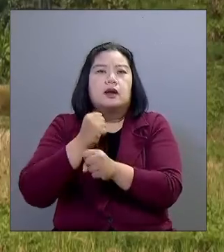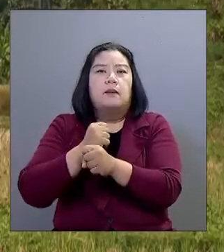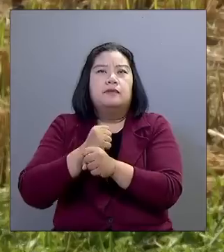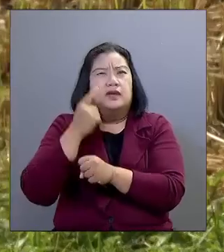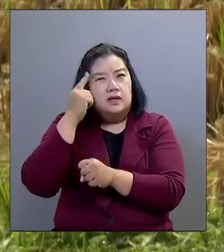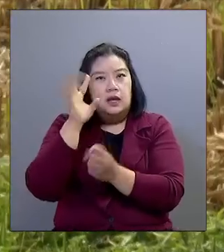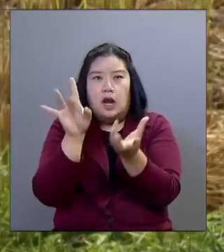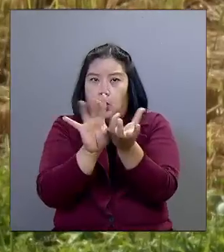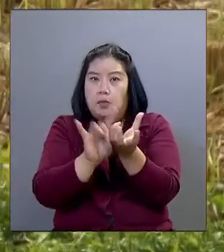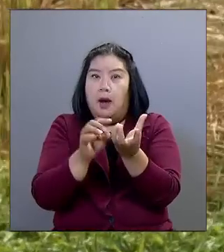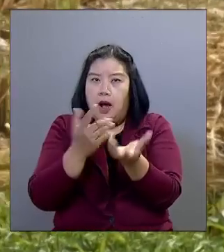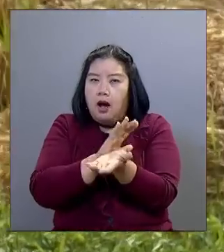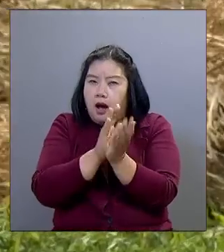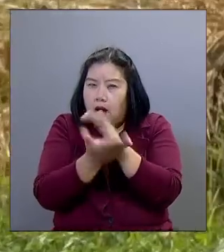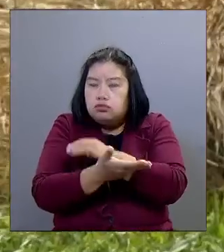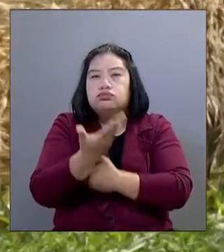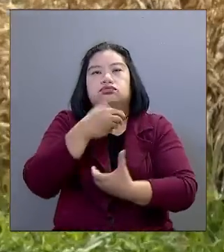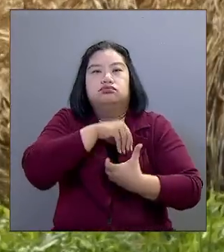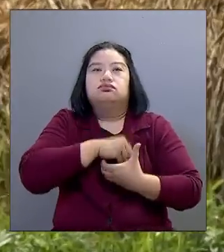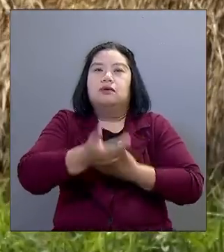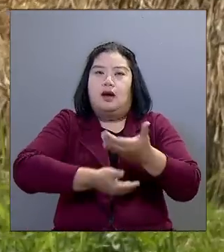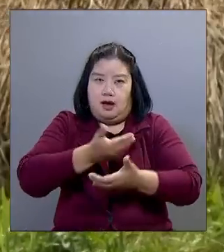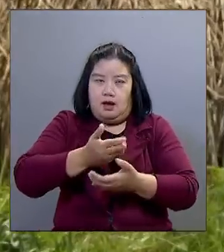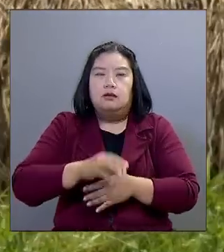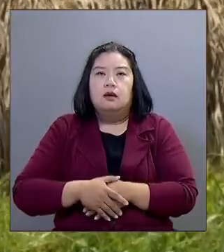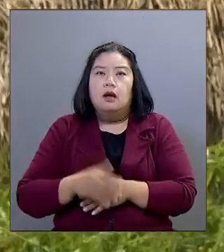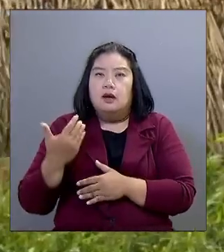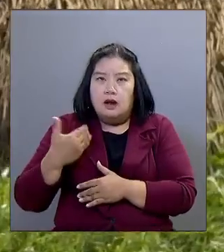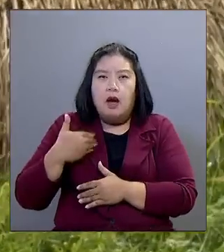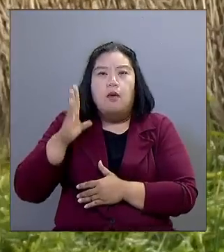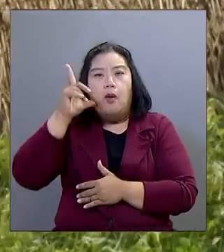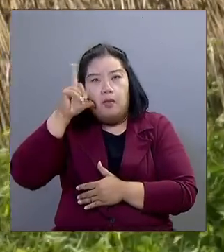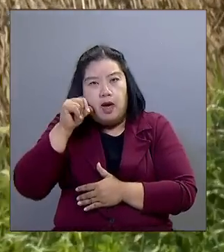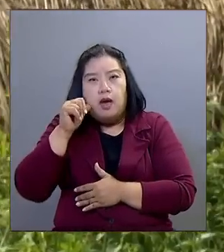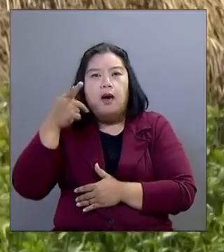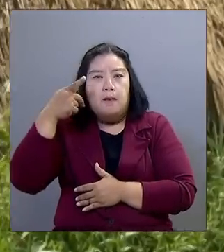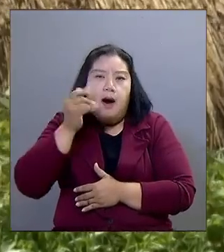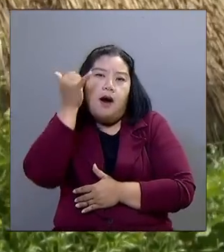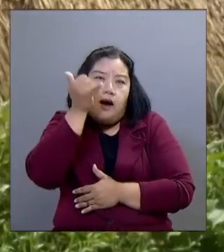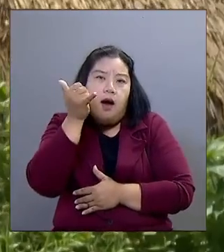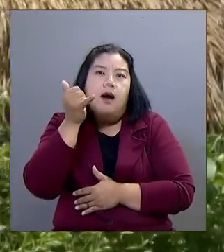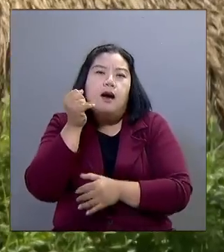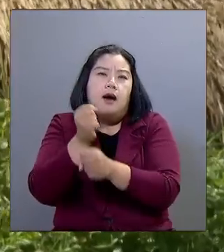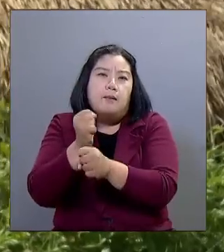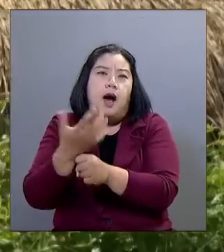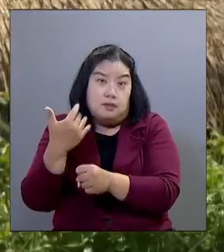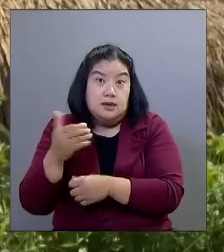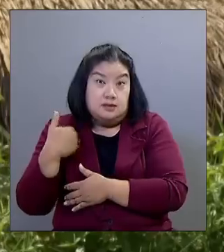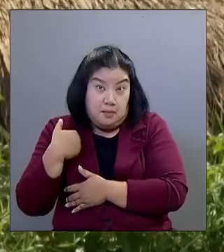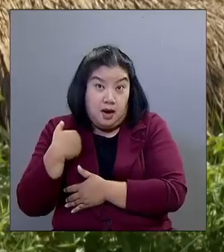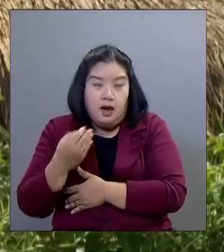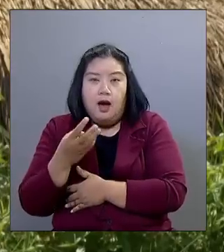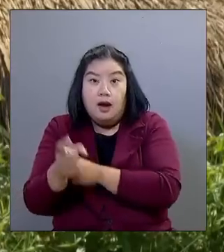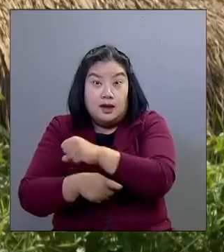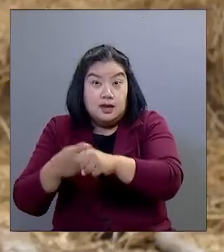านี้นะแล้วคนรุ่นพ่อรุ่นแม่หรือว่าลุงป้าน้าอาเราทำนาอยู่แล้วแล้วมีวัสดุเหลือทิ้งทางการเกษตรนี้อยู่แล้วถ้าเ